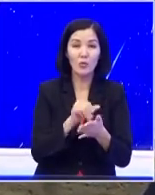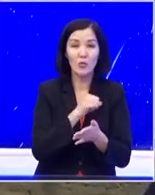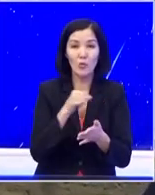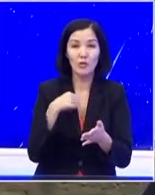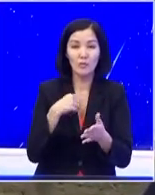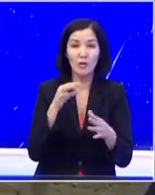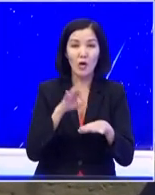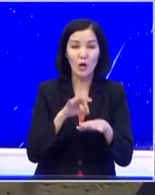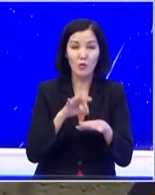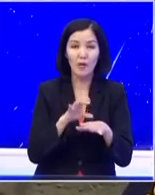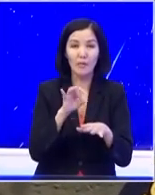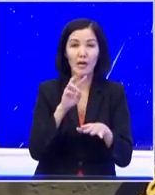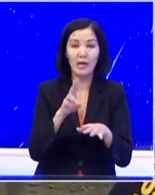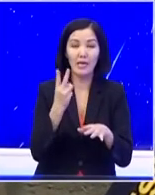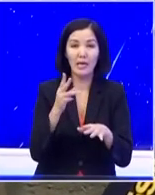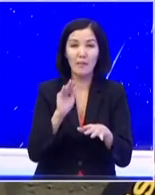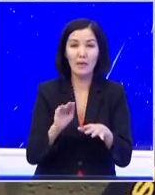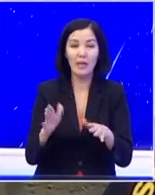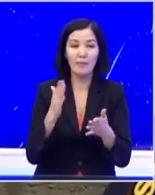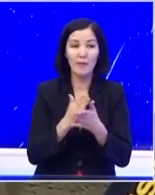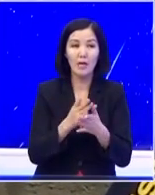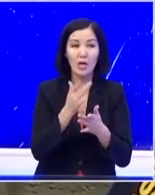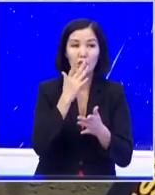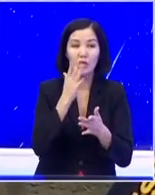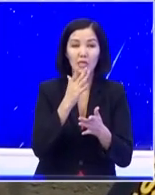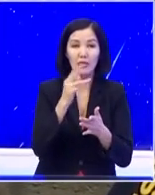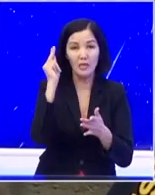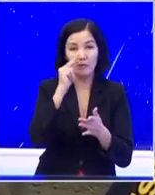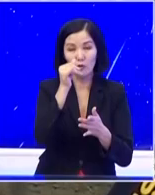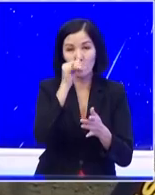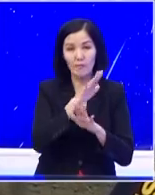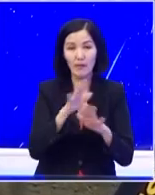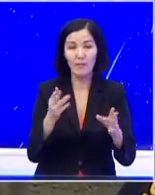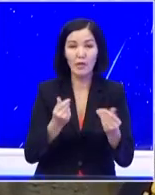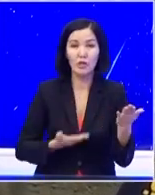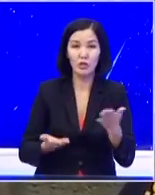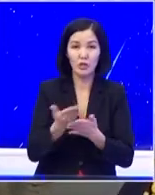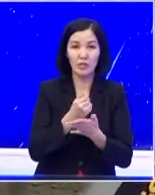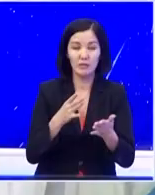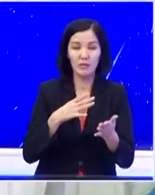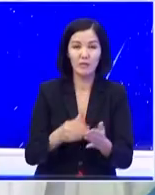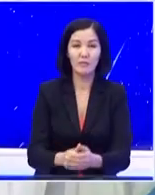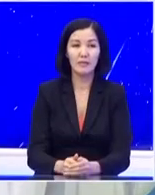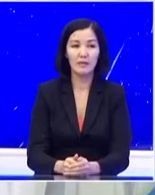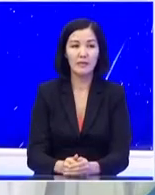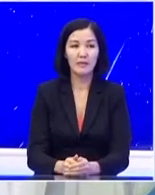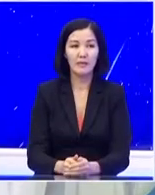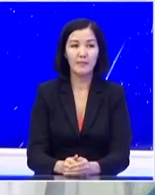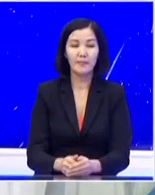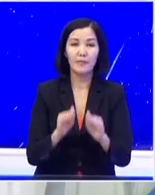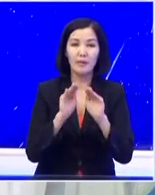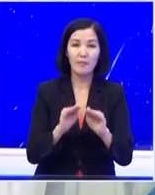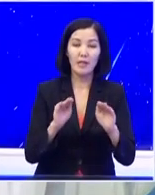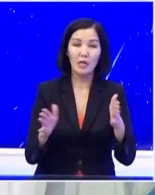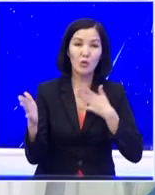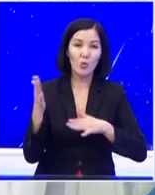ісікпен күресудемін. Екі балам бар. Әзірге шетелде ем алуға мүмкіндігім жоқ. Қаржы жинастырып жатырмыз. Балаларды